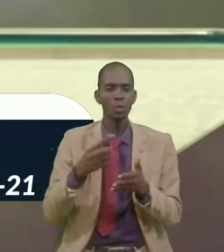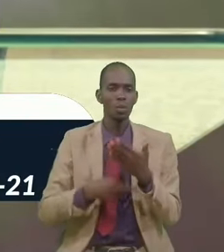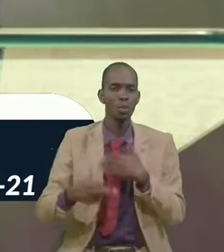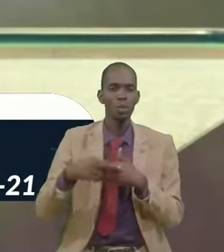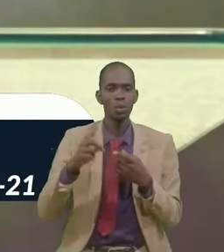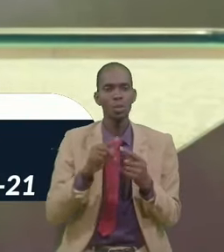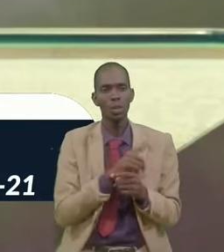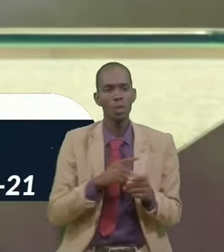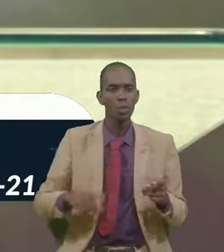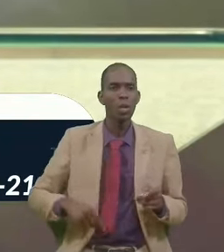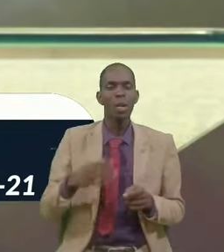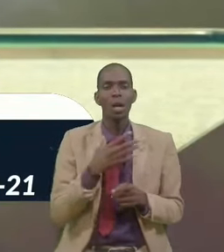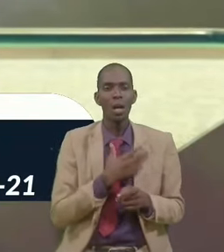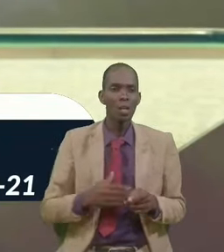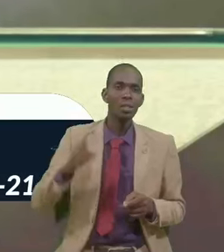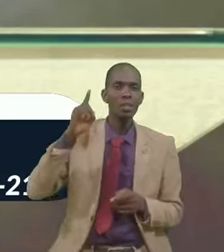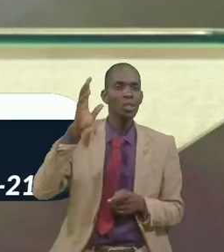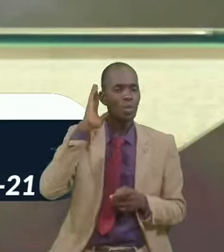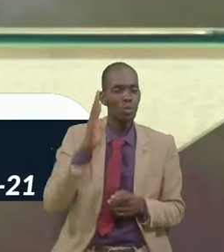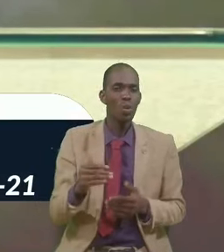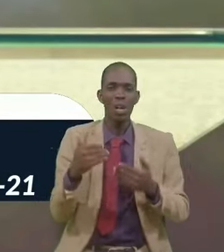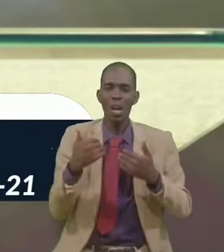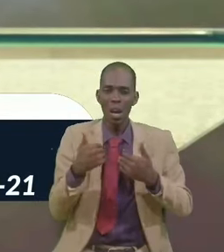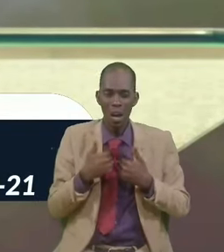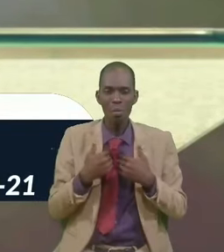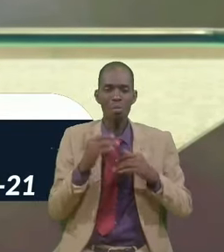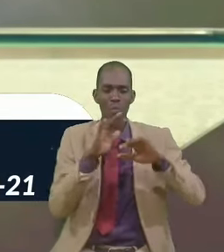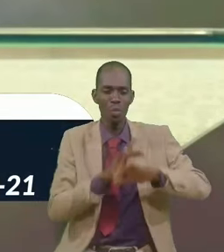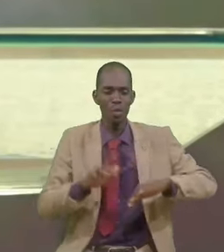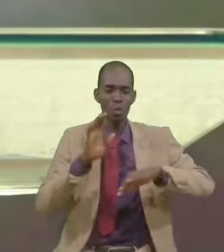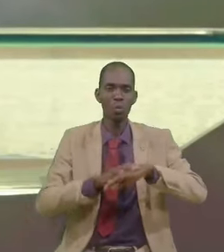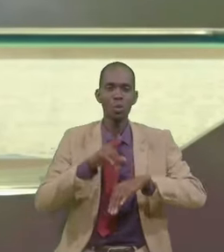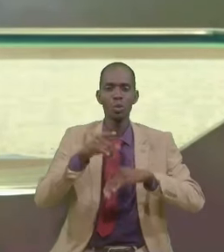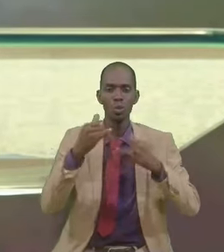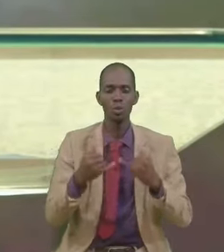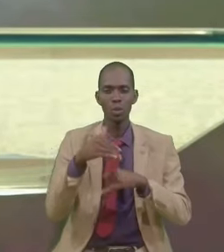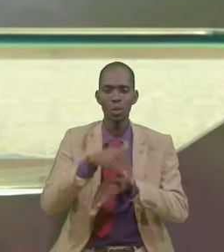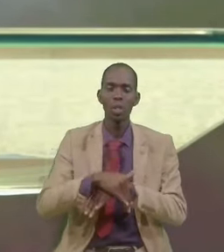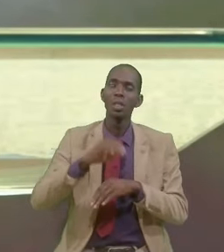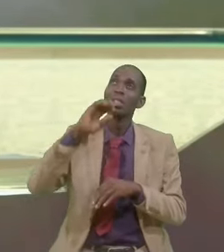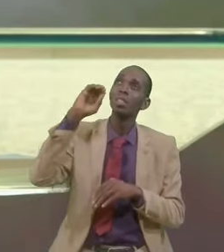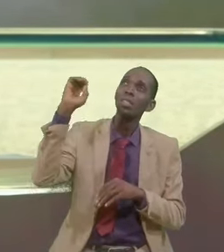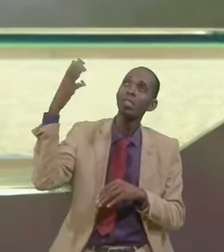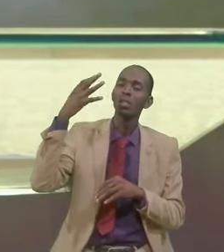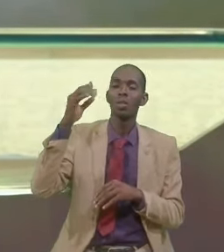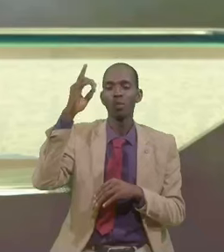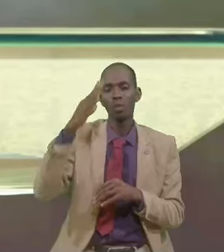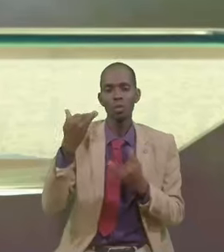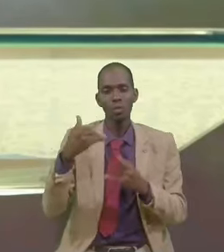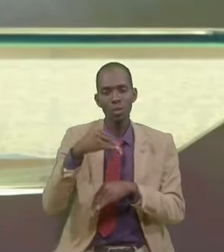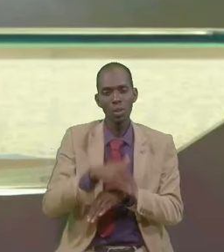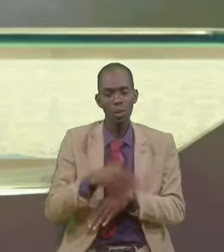ne se lasse pas de pardonner. La miséricorde ce soir, la grâce ce soir, la bonté de Dieu ce